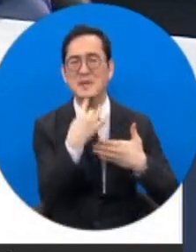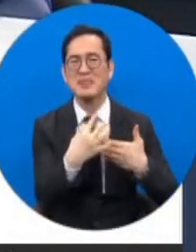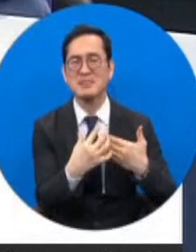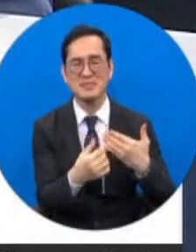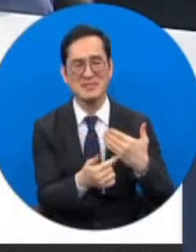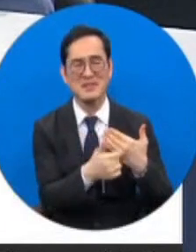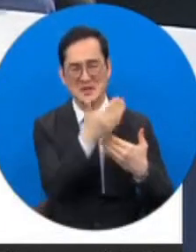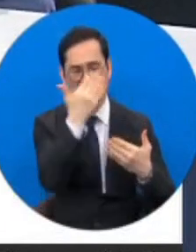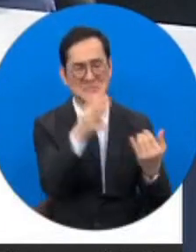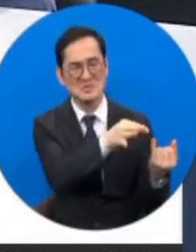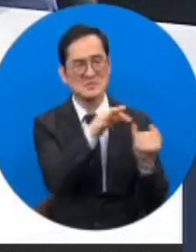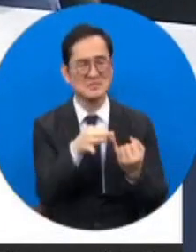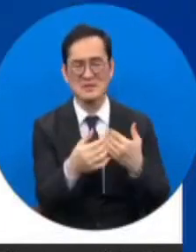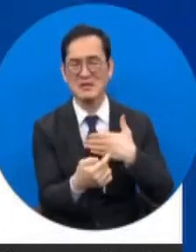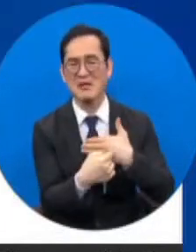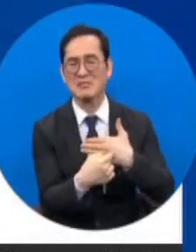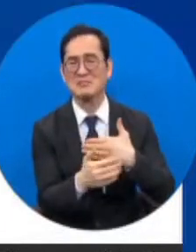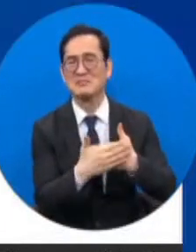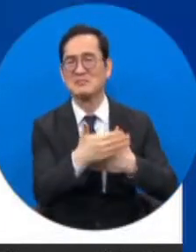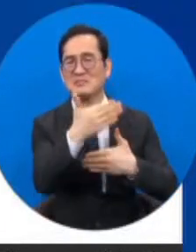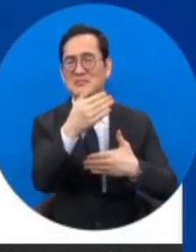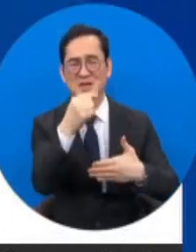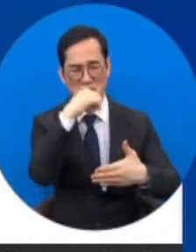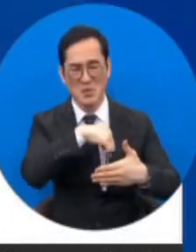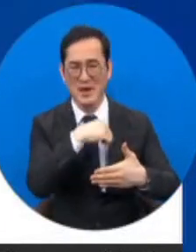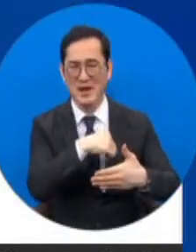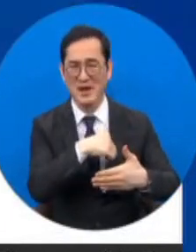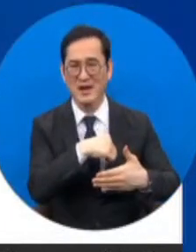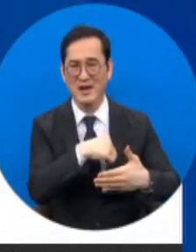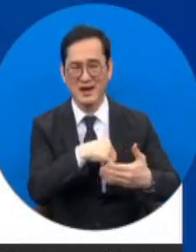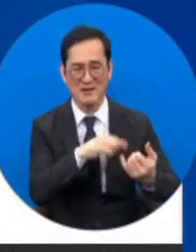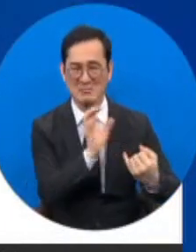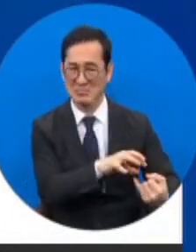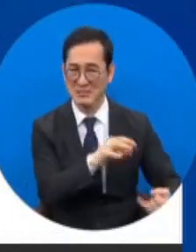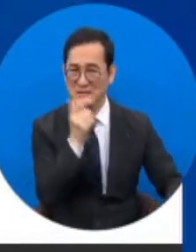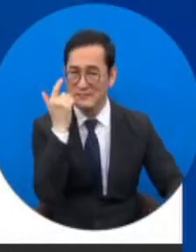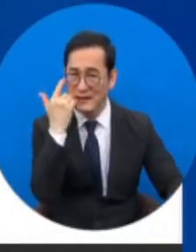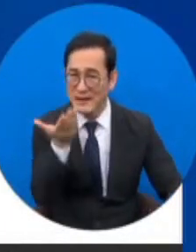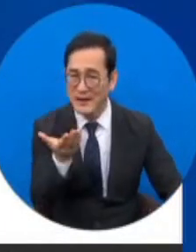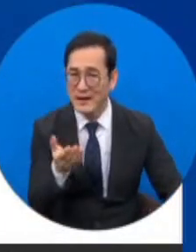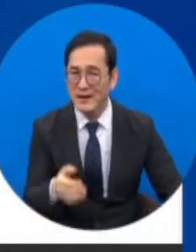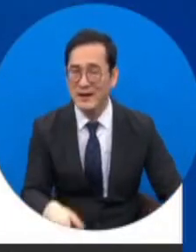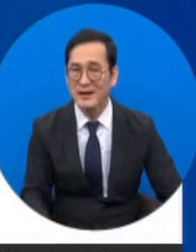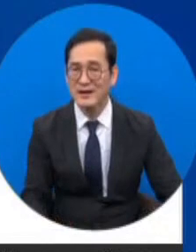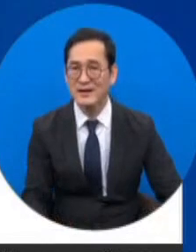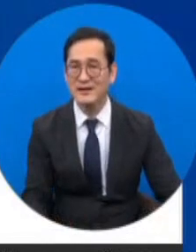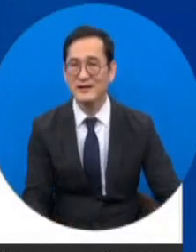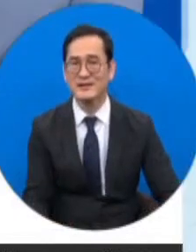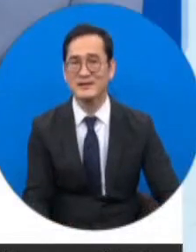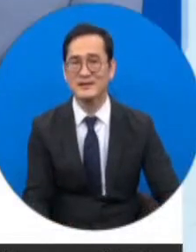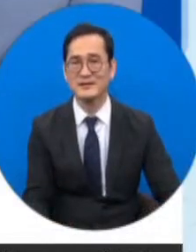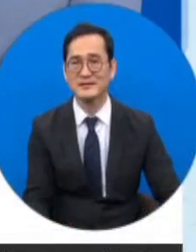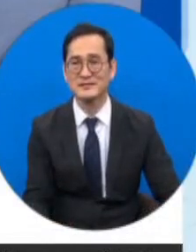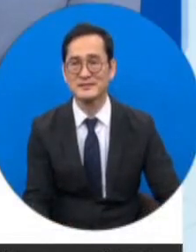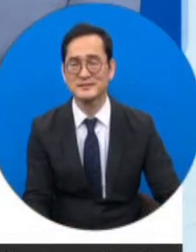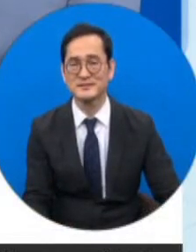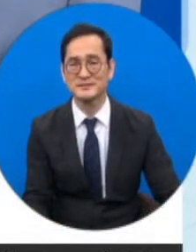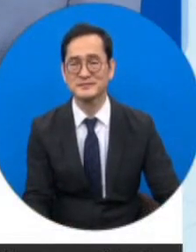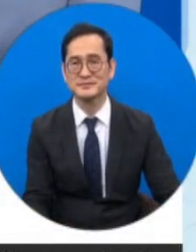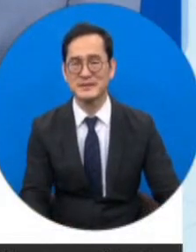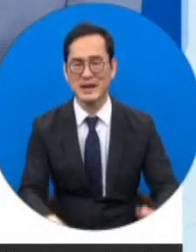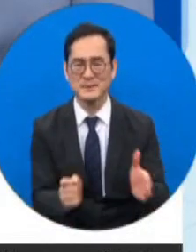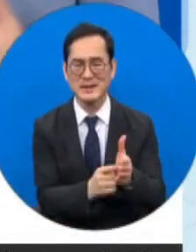우리가 익숙하지 않은 것에 대해서는 참 여러 가지 평가가 있는 것 같습니다 우리가 뭔가 암석 비대위원장